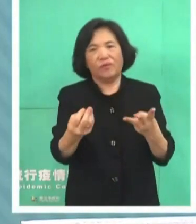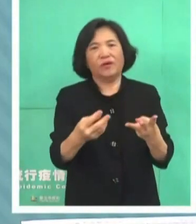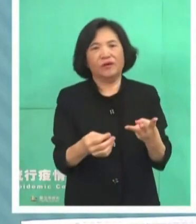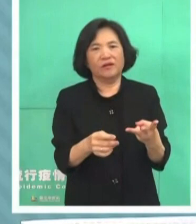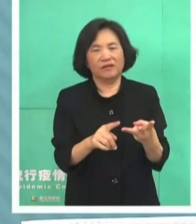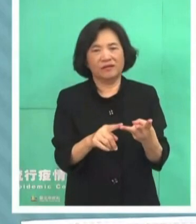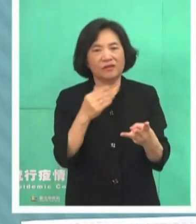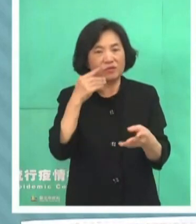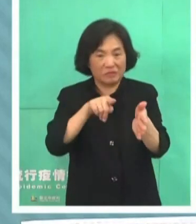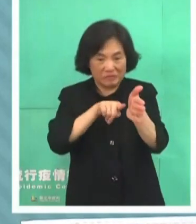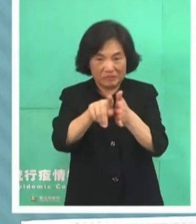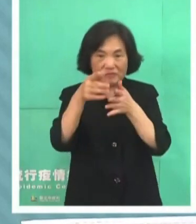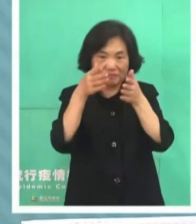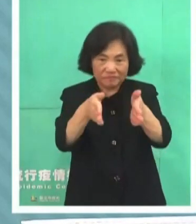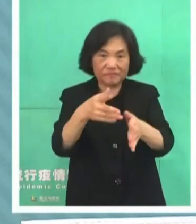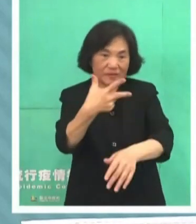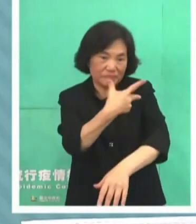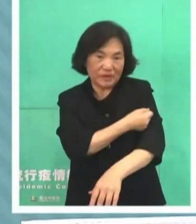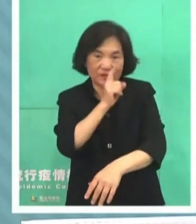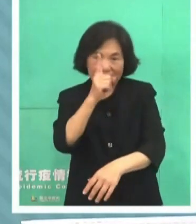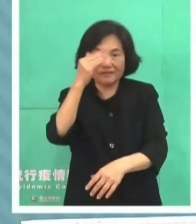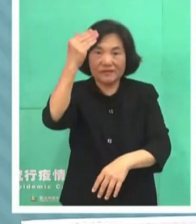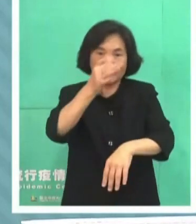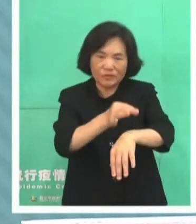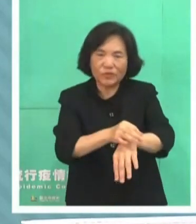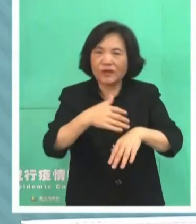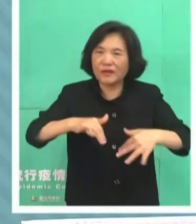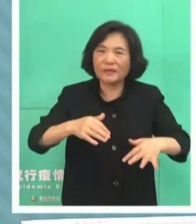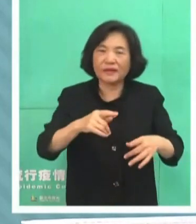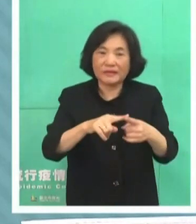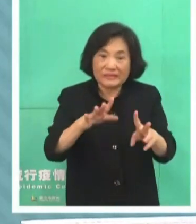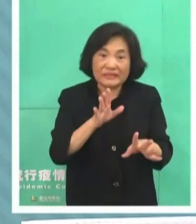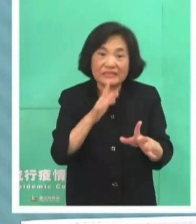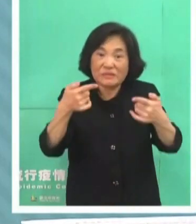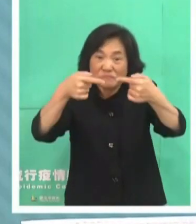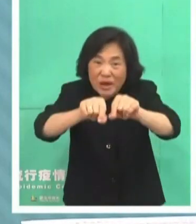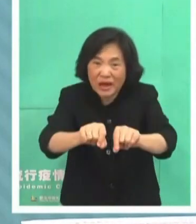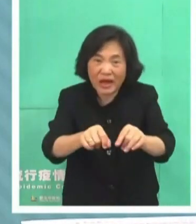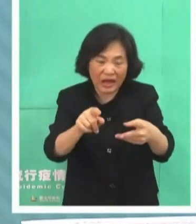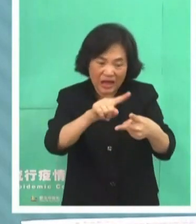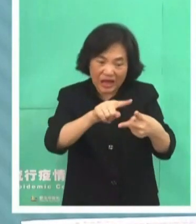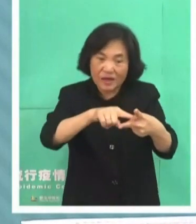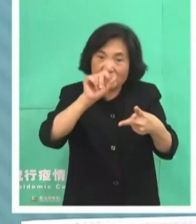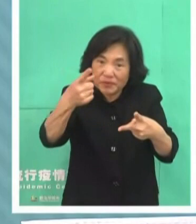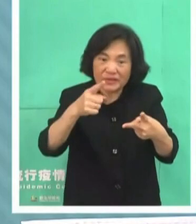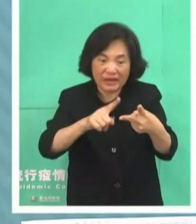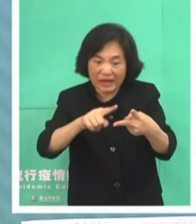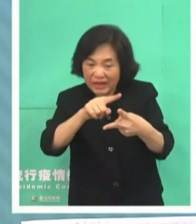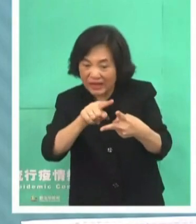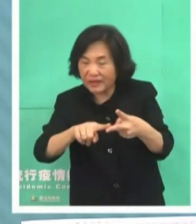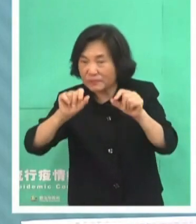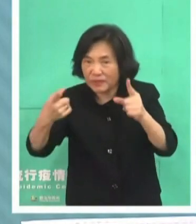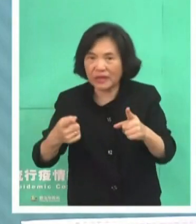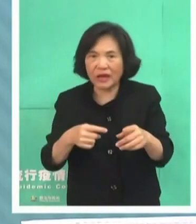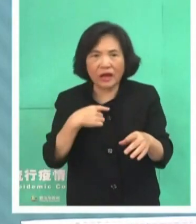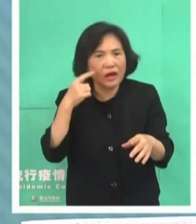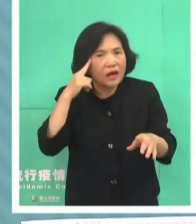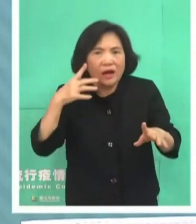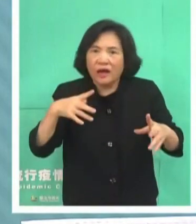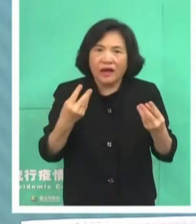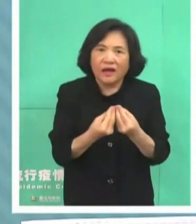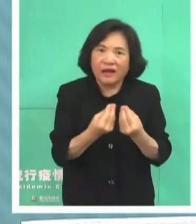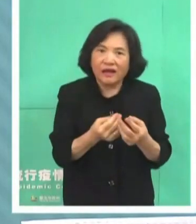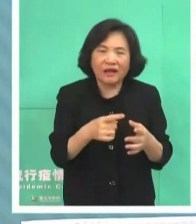单打高端的临床三期都没有做，你现在还在打混打的，我不晓得你这个是在算第几期耶。这